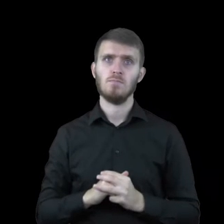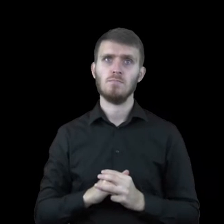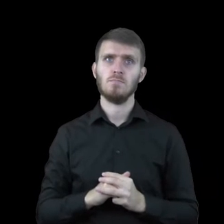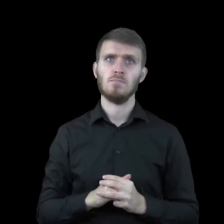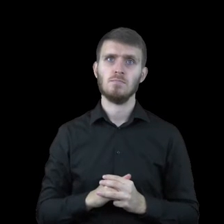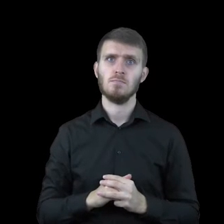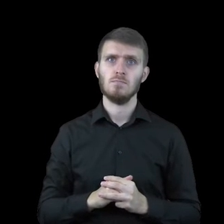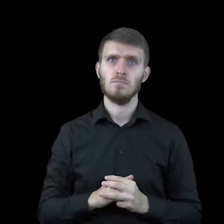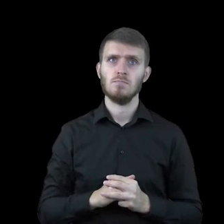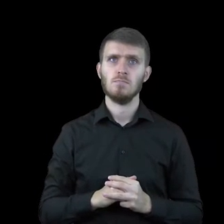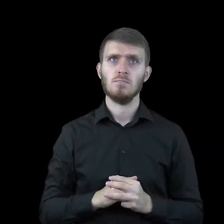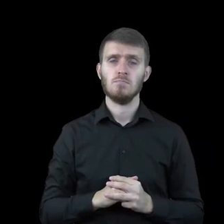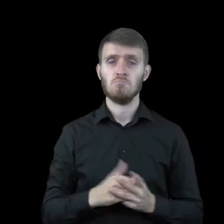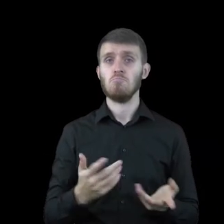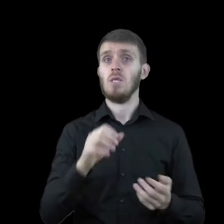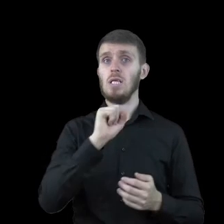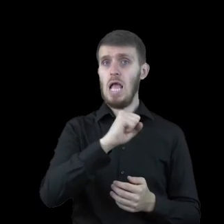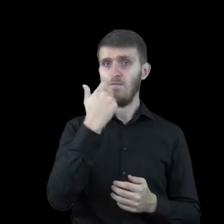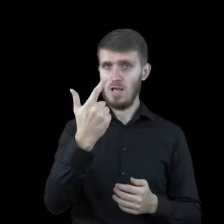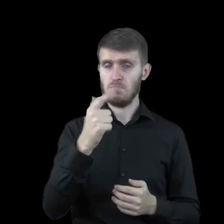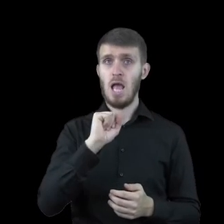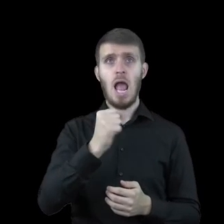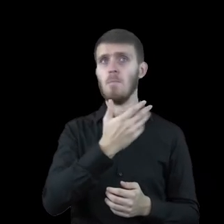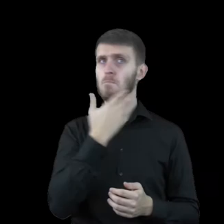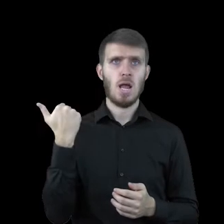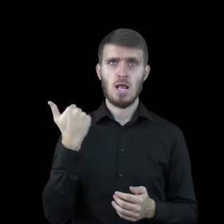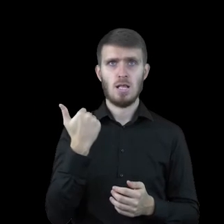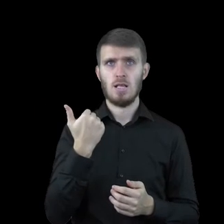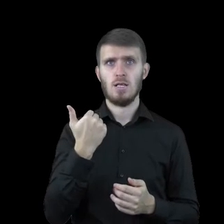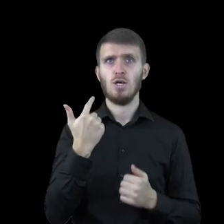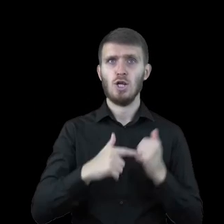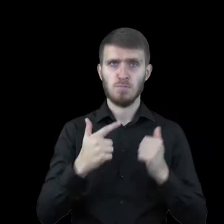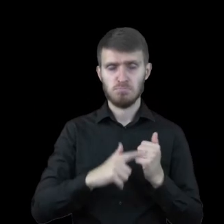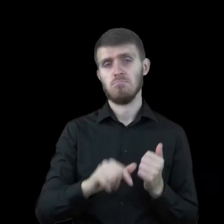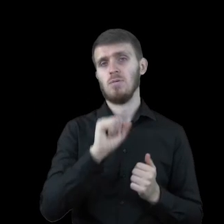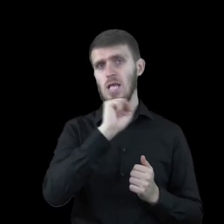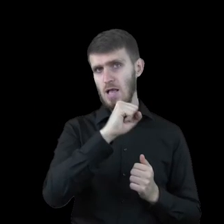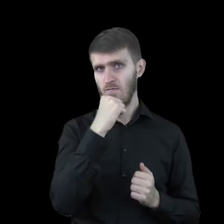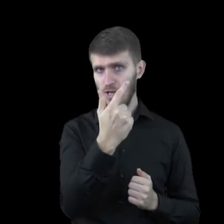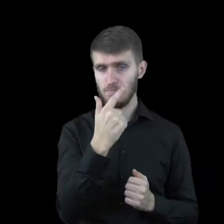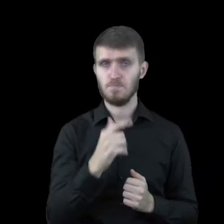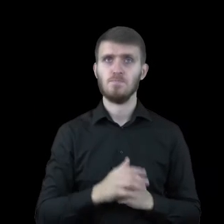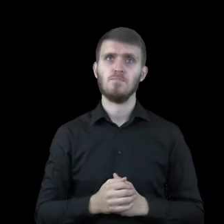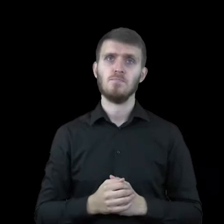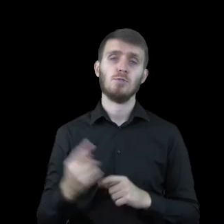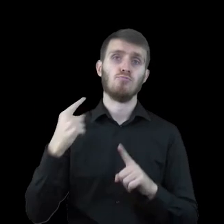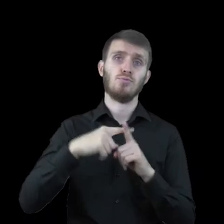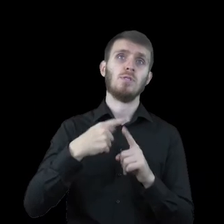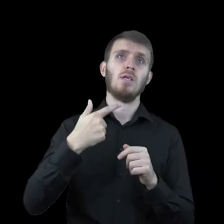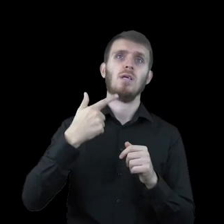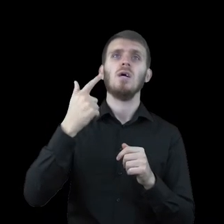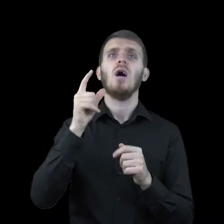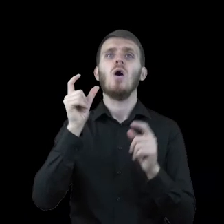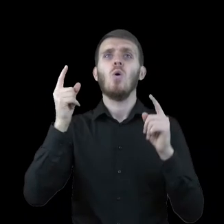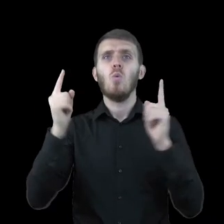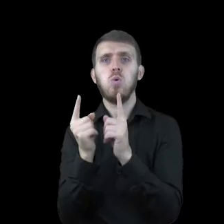I skorzystamy sobie z naszej formuły. Czyli będziemy mieli A kwadrat